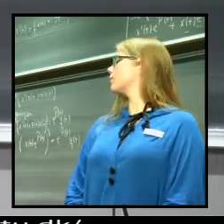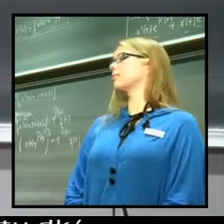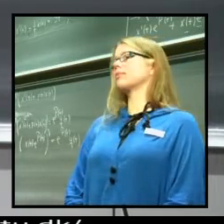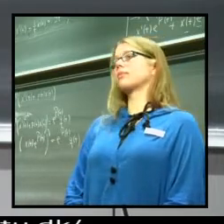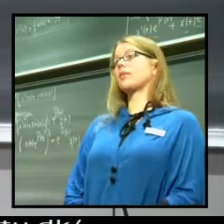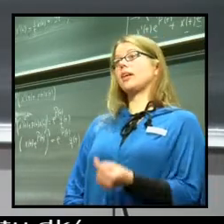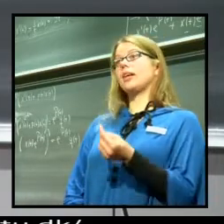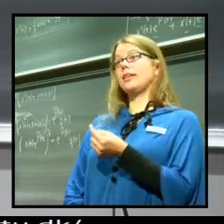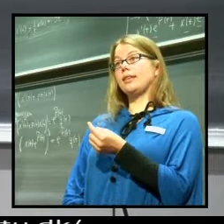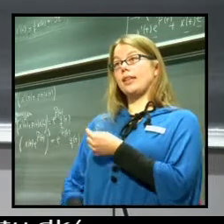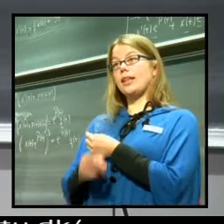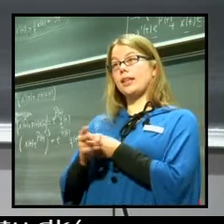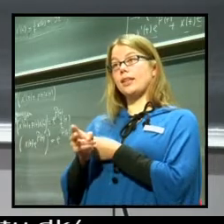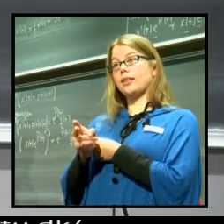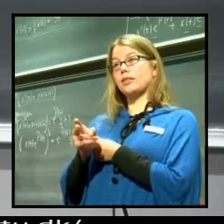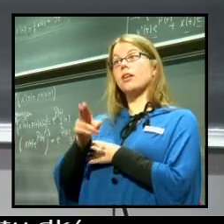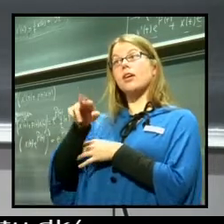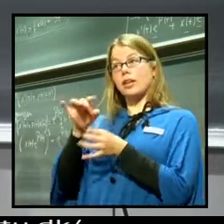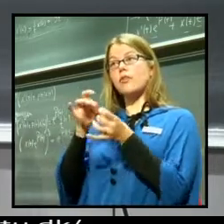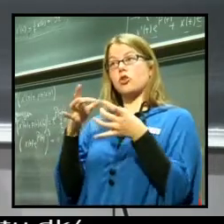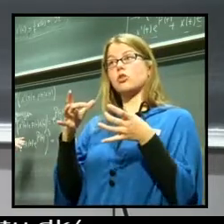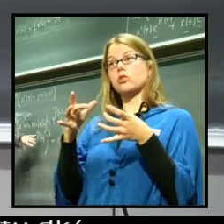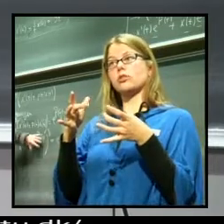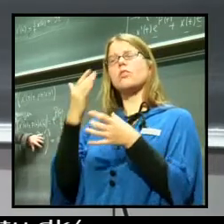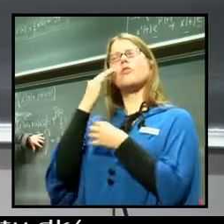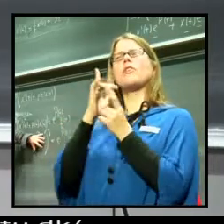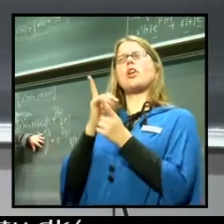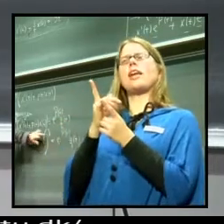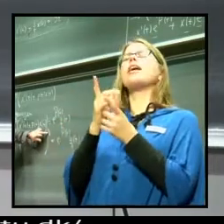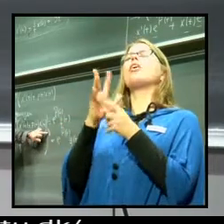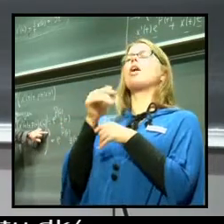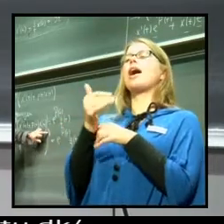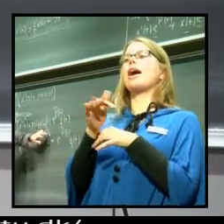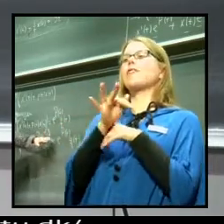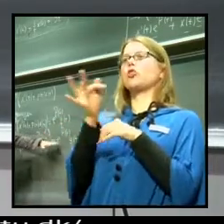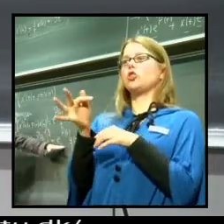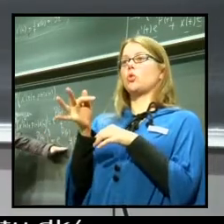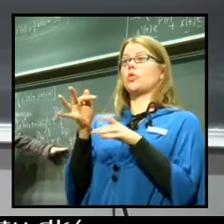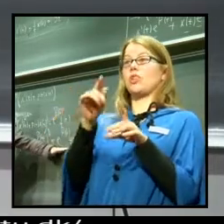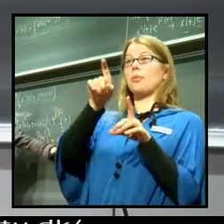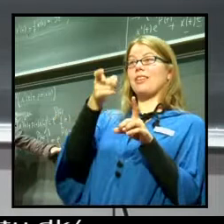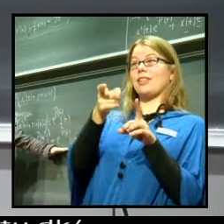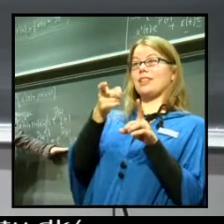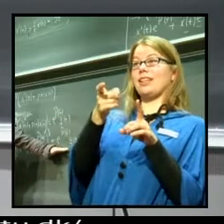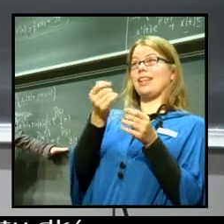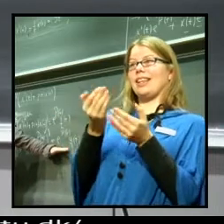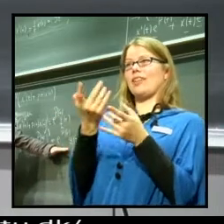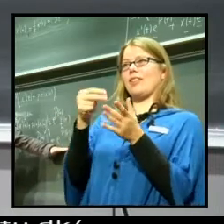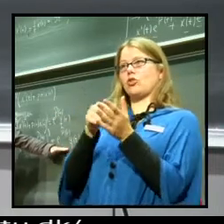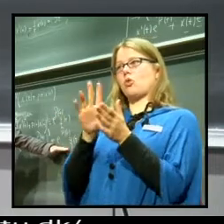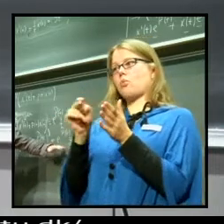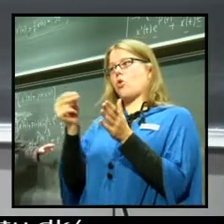Denne her ligning kan vi løse, fordi hvordan er det nu, det er? Her står der en funktion, som differentierer, giver det, der står på højre